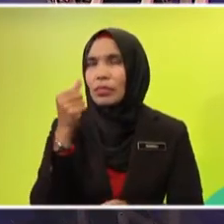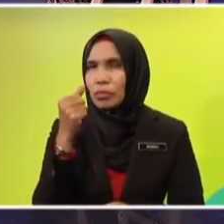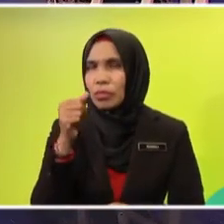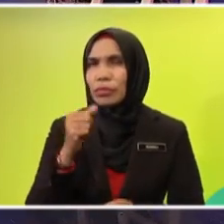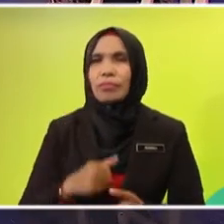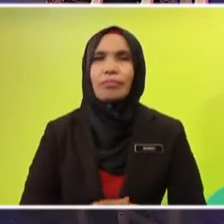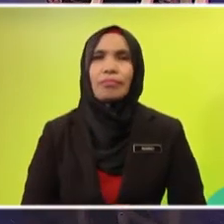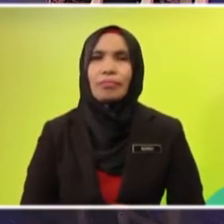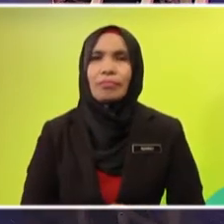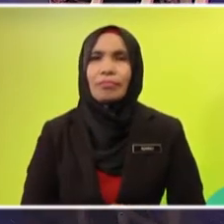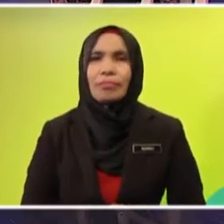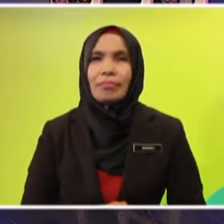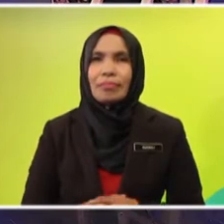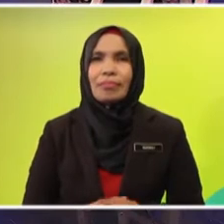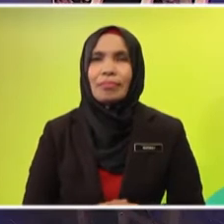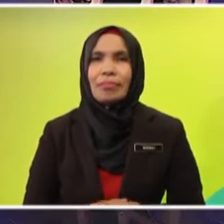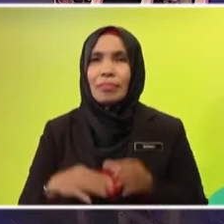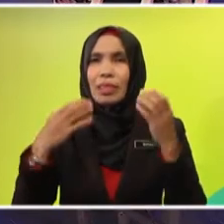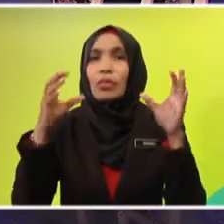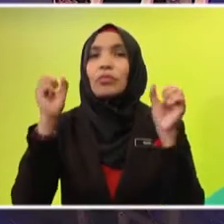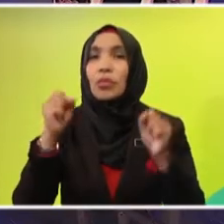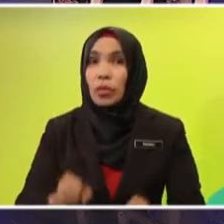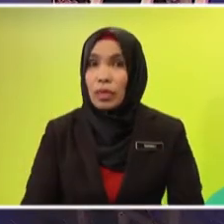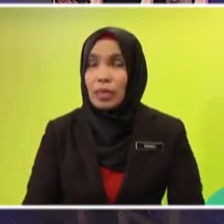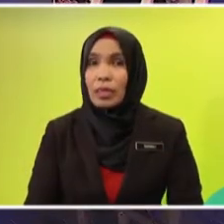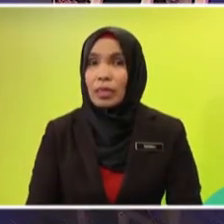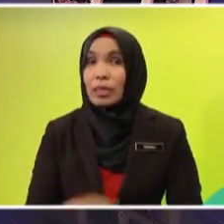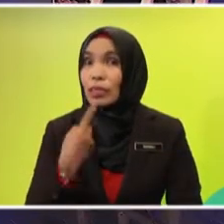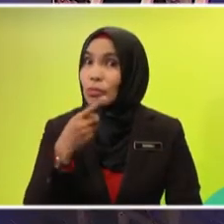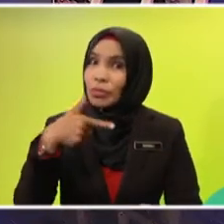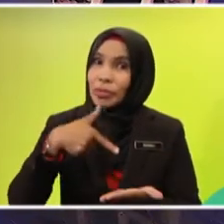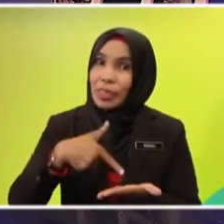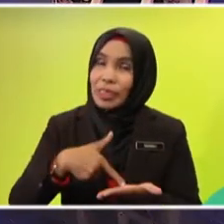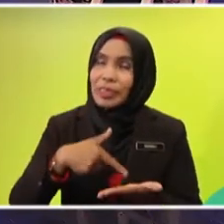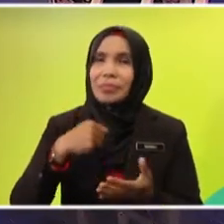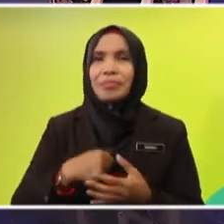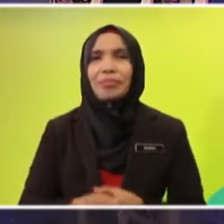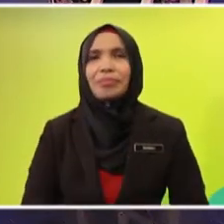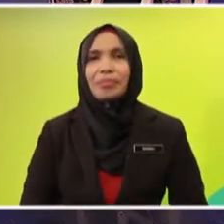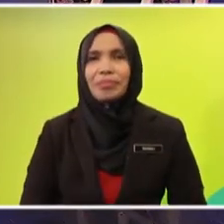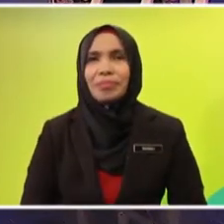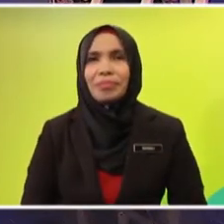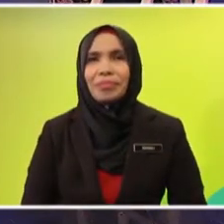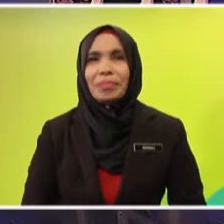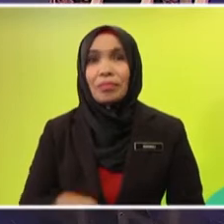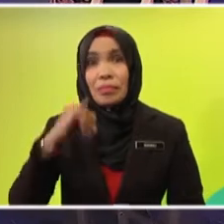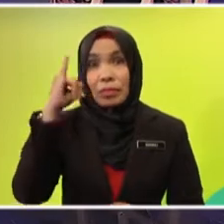juga boleh ulang kembali sego caranya betul number 1 sehingga 10 syaikhuna Ivan